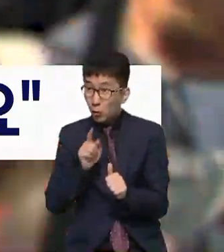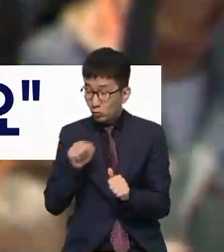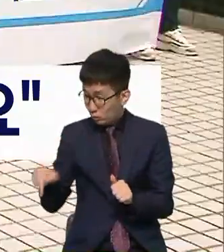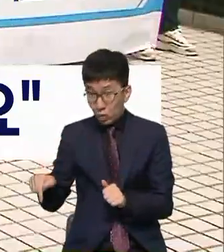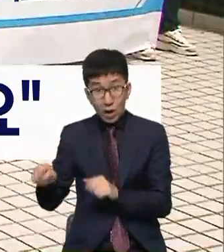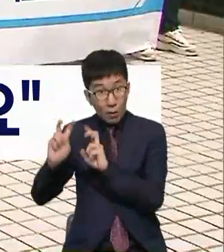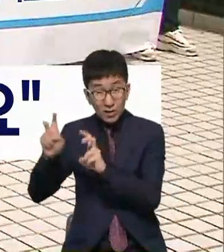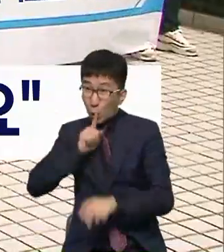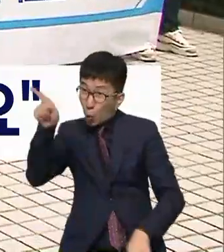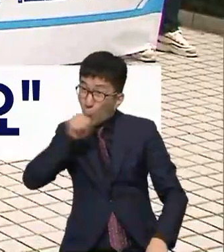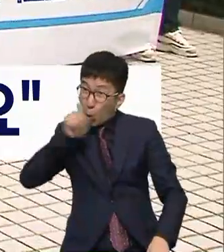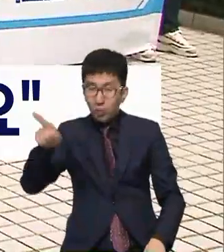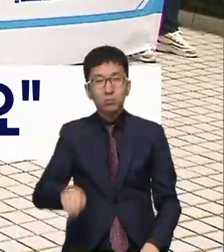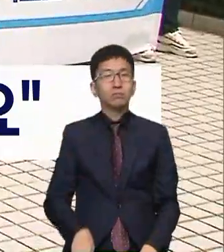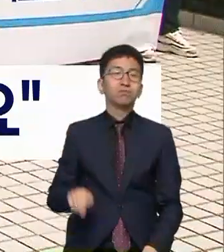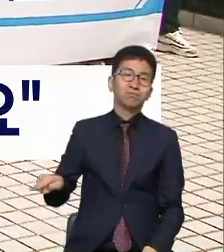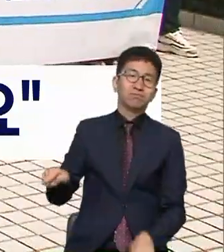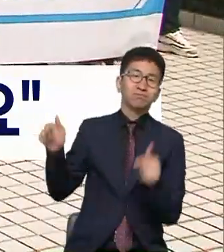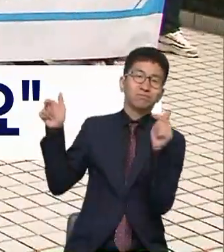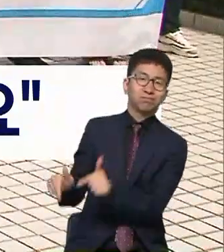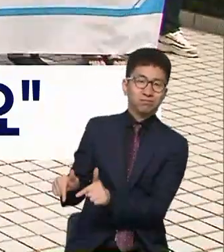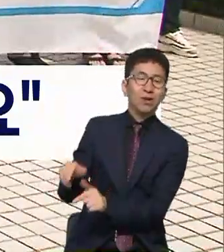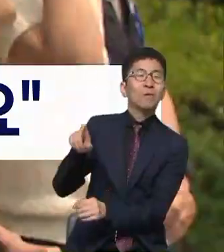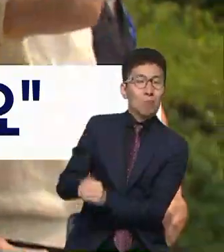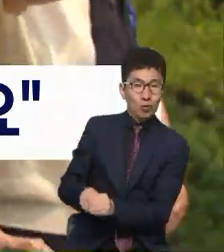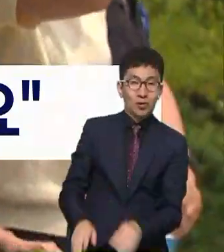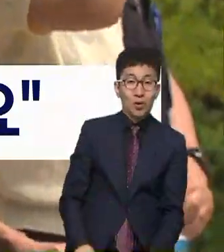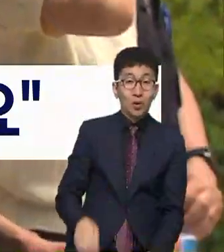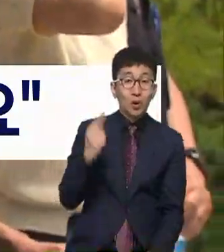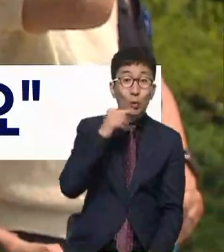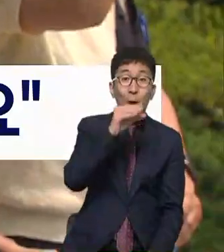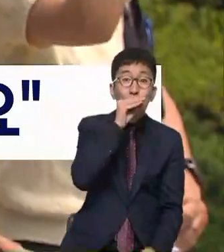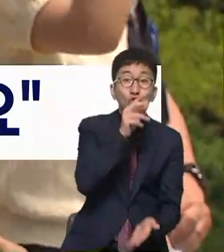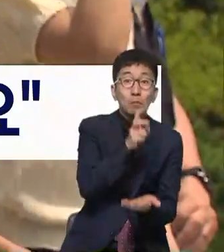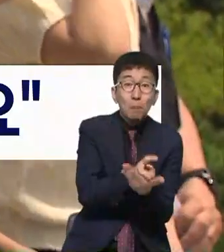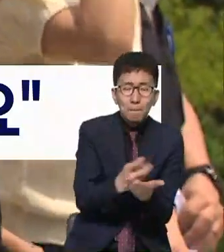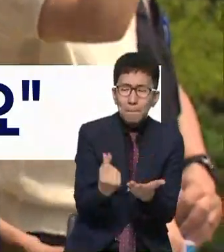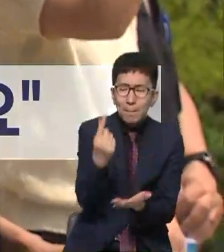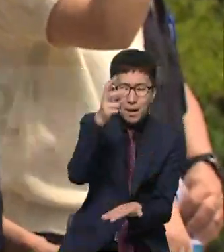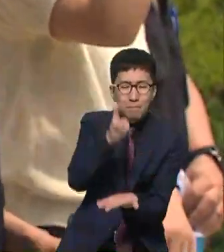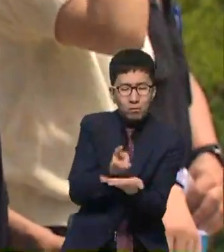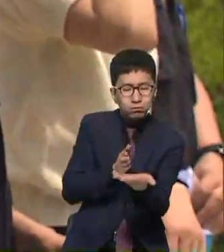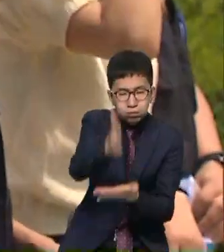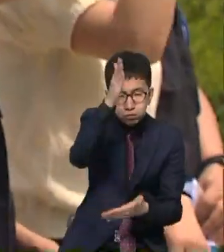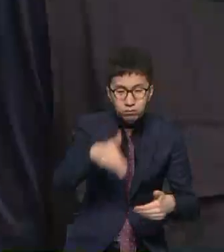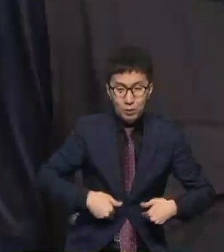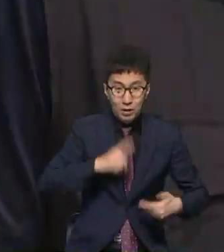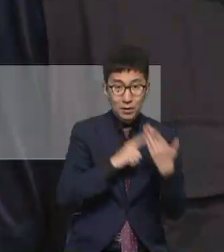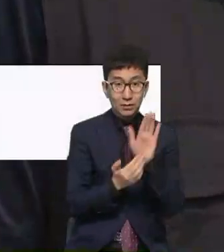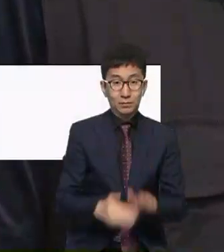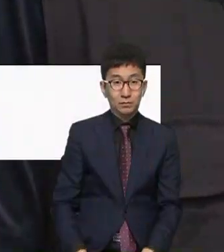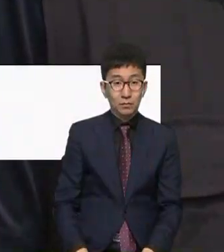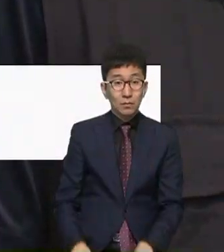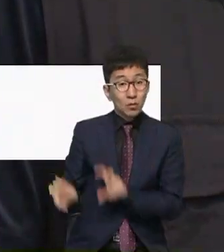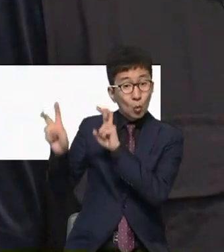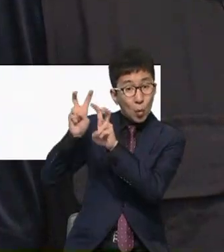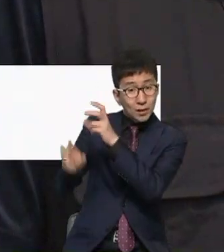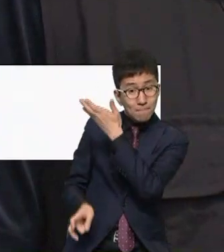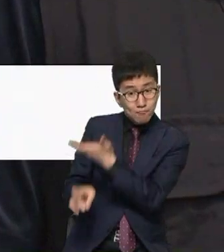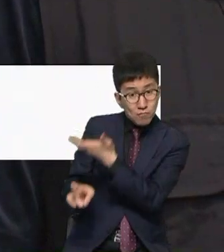판결이라며 법원이 정당성을 실어준 노란봉투법 입법 필요성을 재차 강조했습니다. 기업의 불법이